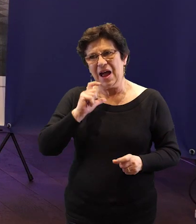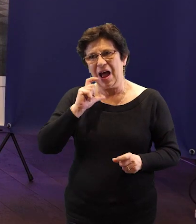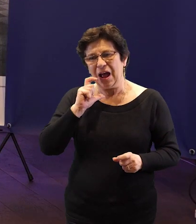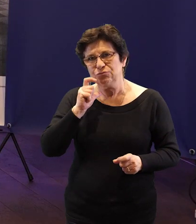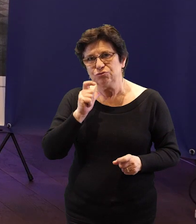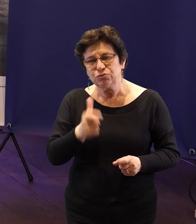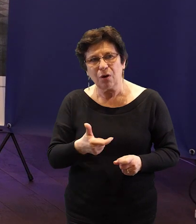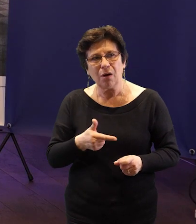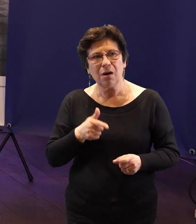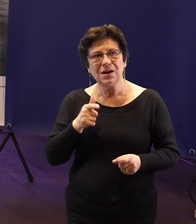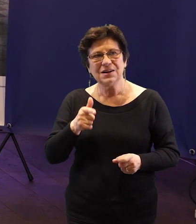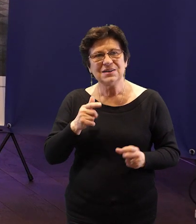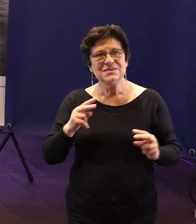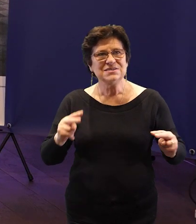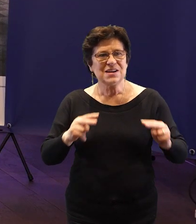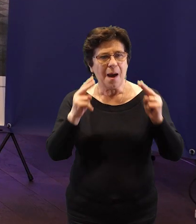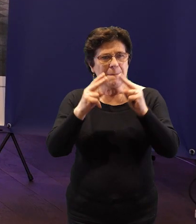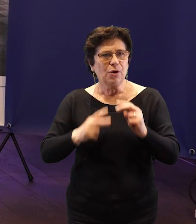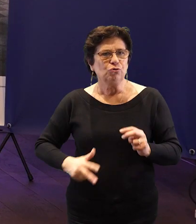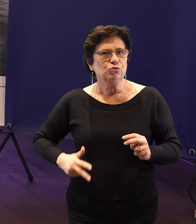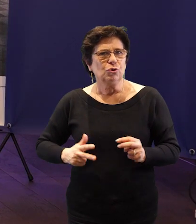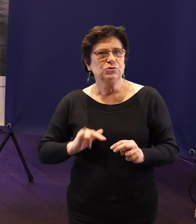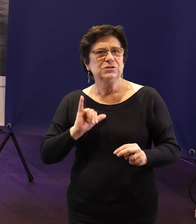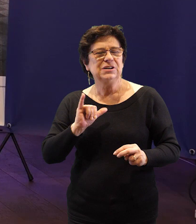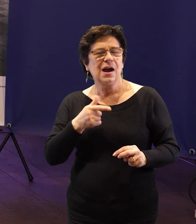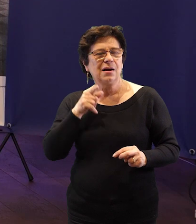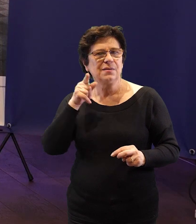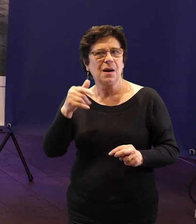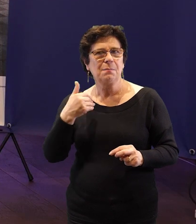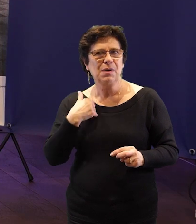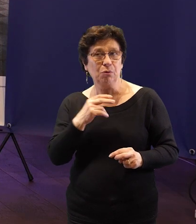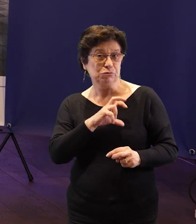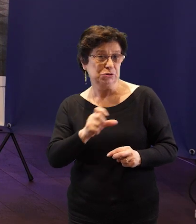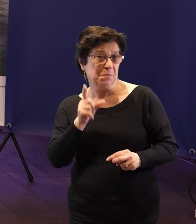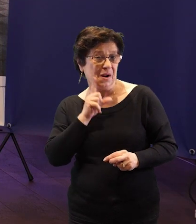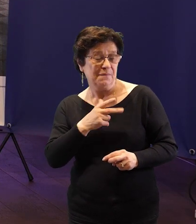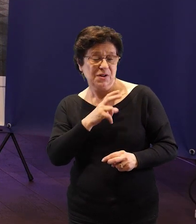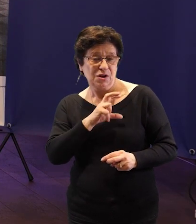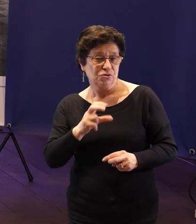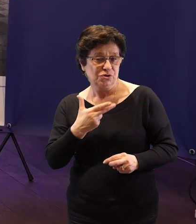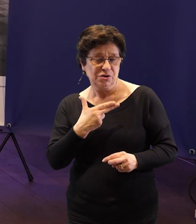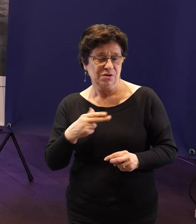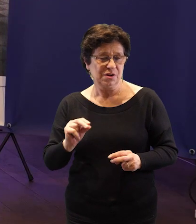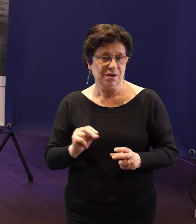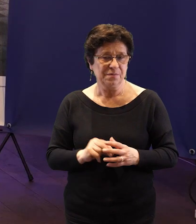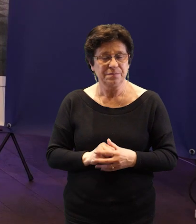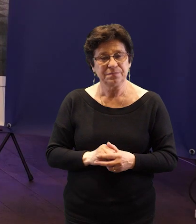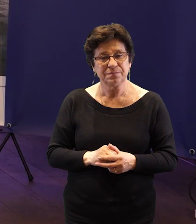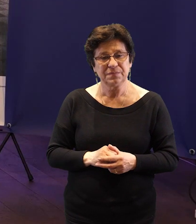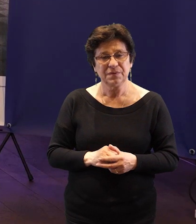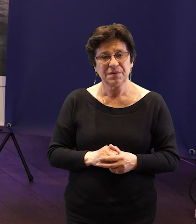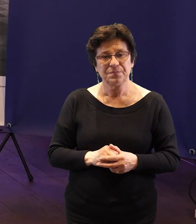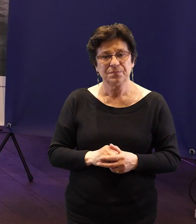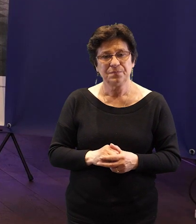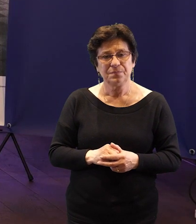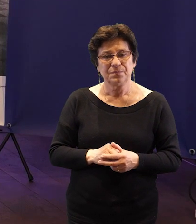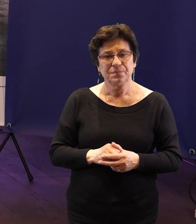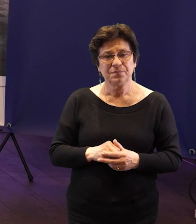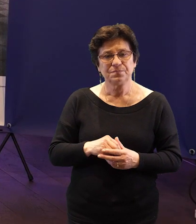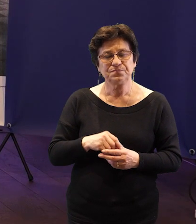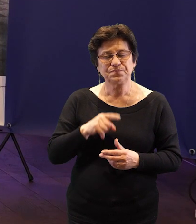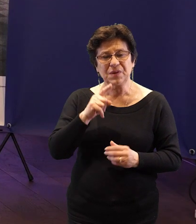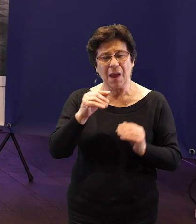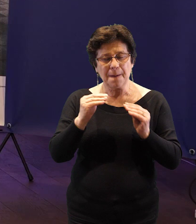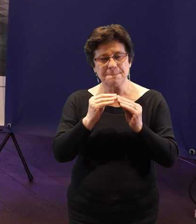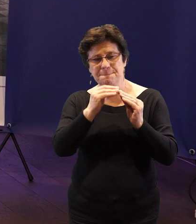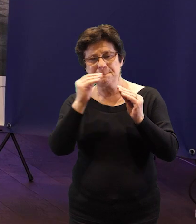Książ i z Gursowich? Tu jest przykład artykułów. Historia Gursowich,